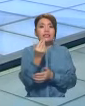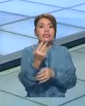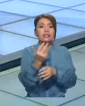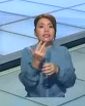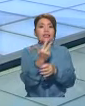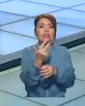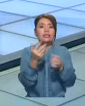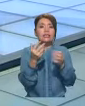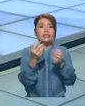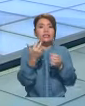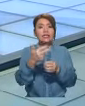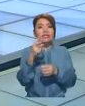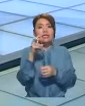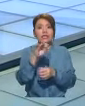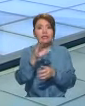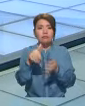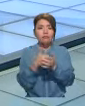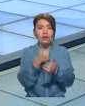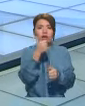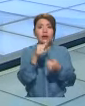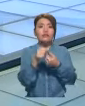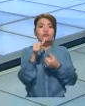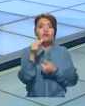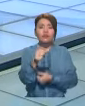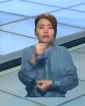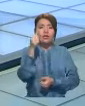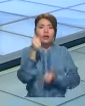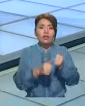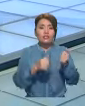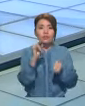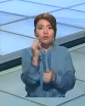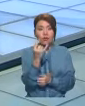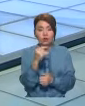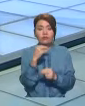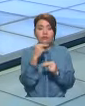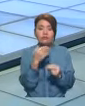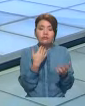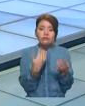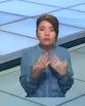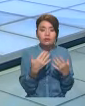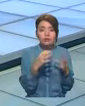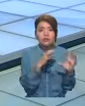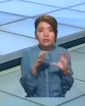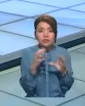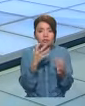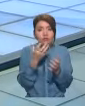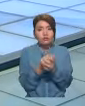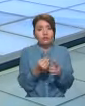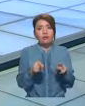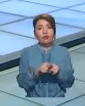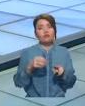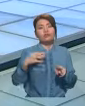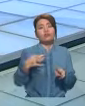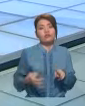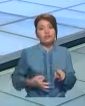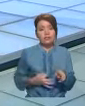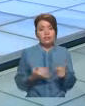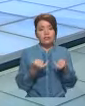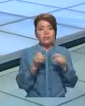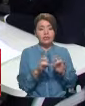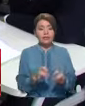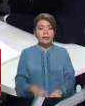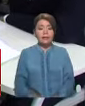и главная особенность ее работы в том, что к каждому ребенку она относится как к собственному. История одного учителя в материале Даны